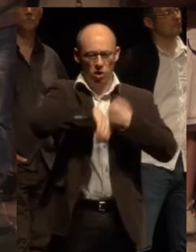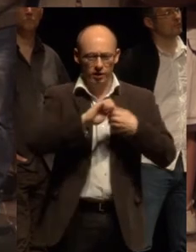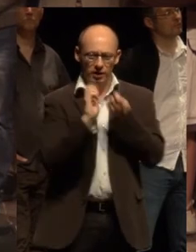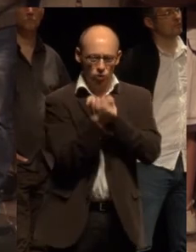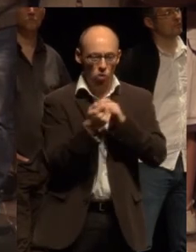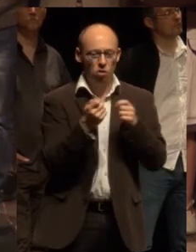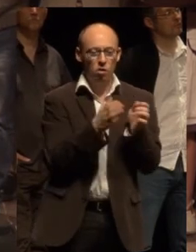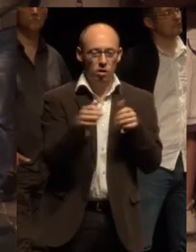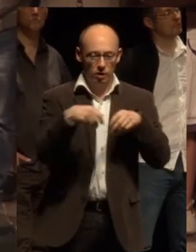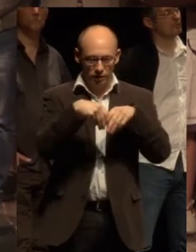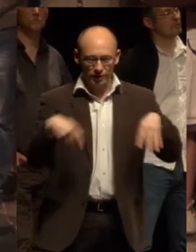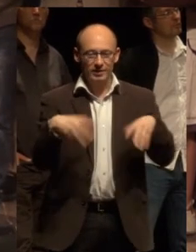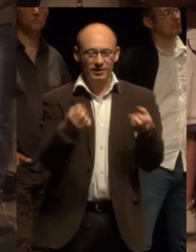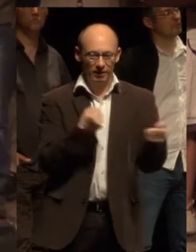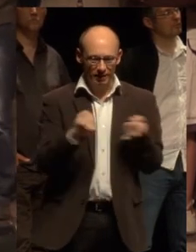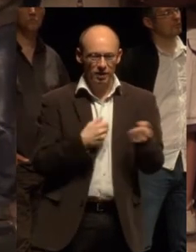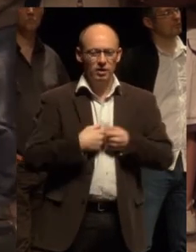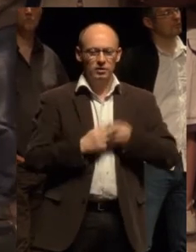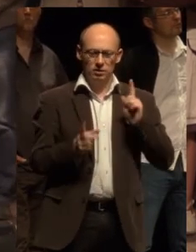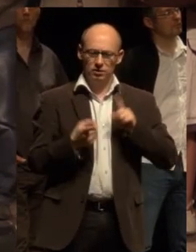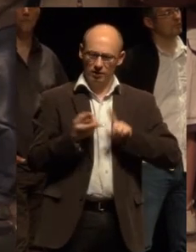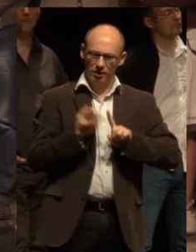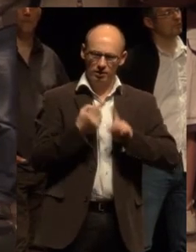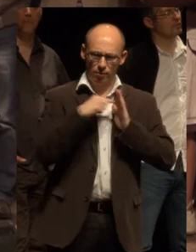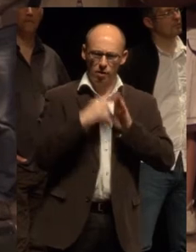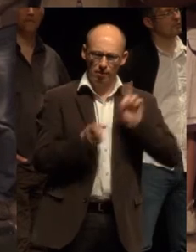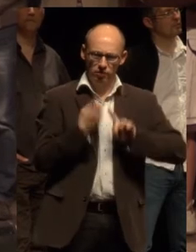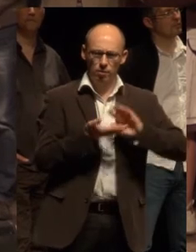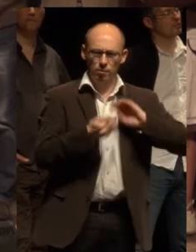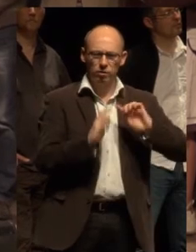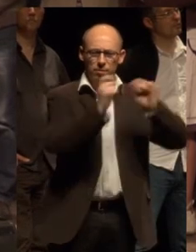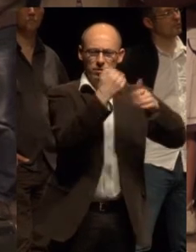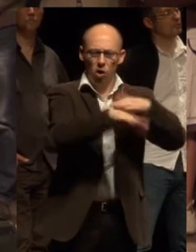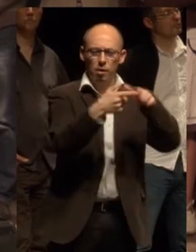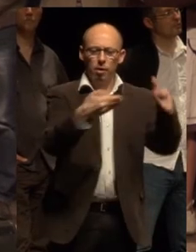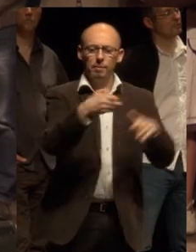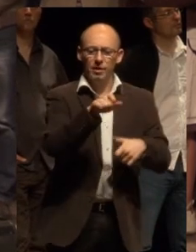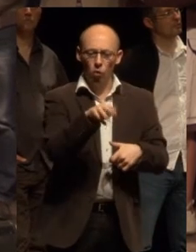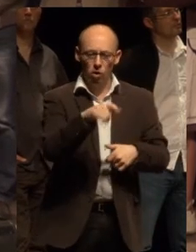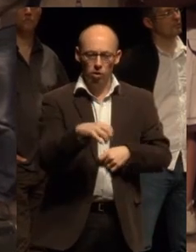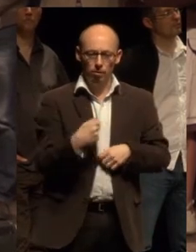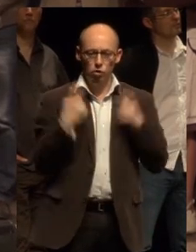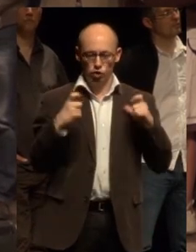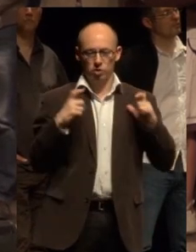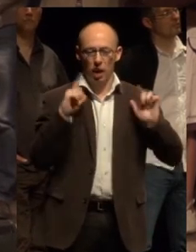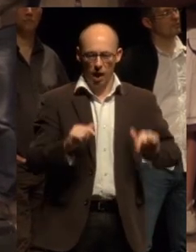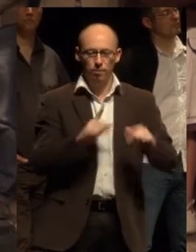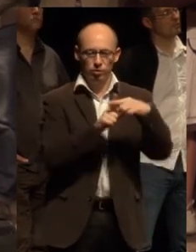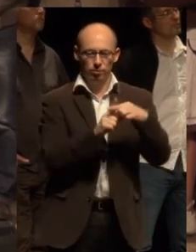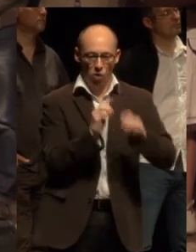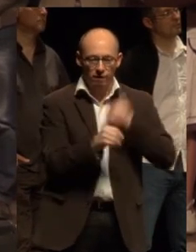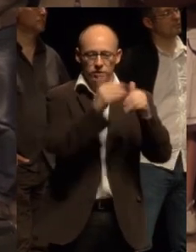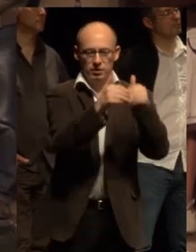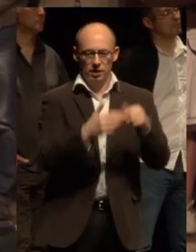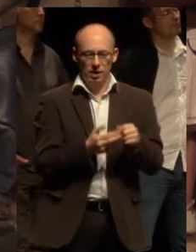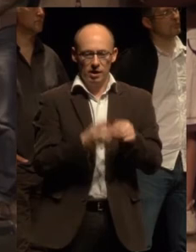réorganisations. Je prends cette question extrêmement au sérieux. Le passage en métropole peut être une chance. C'est une chance pour faire